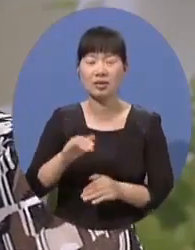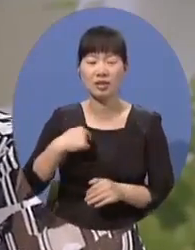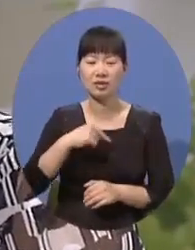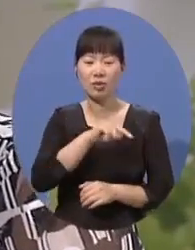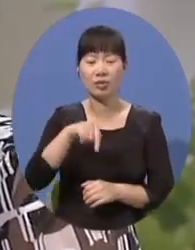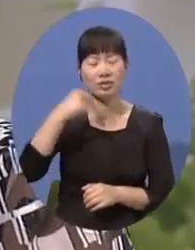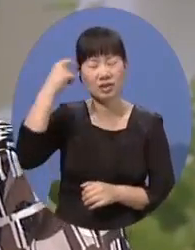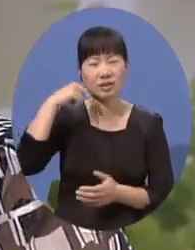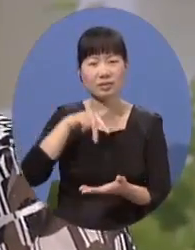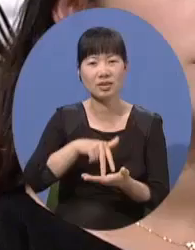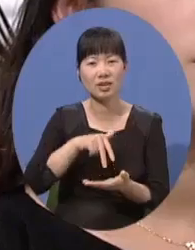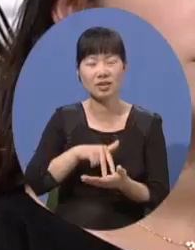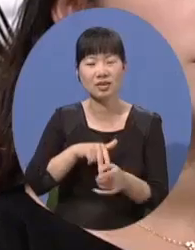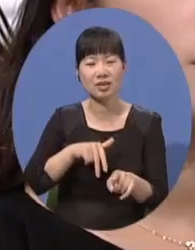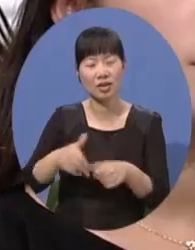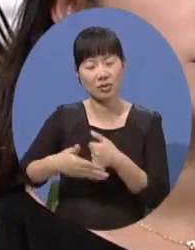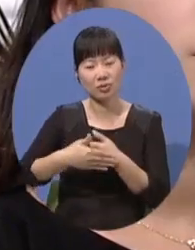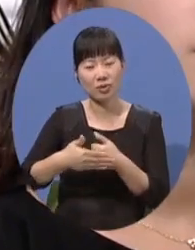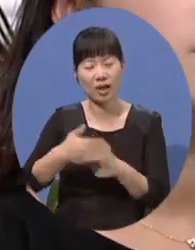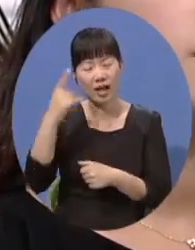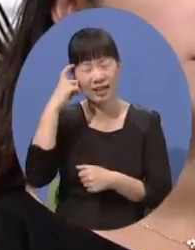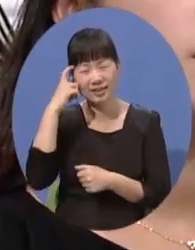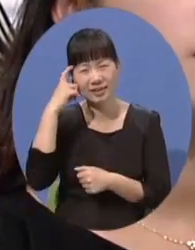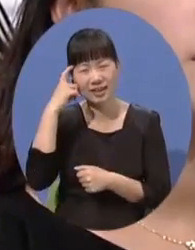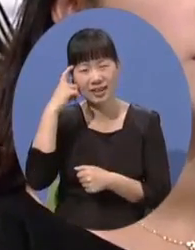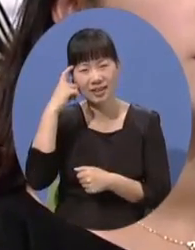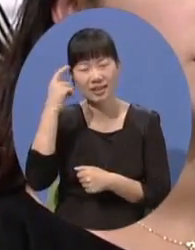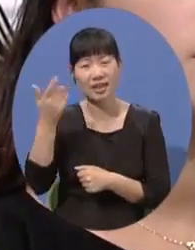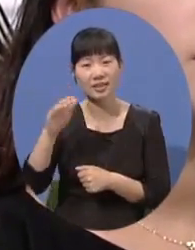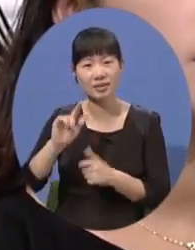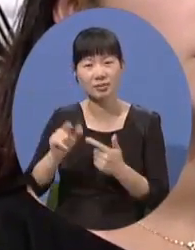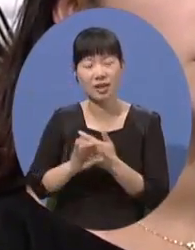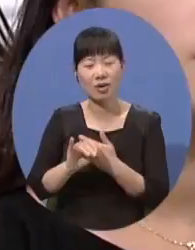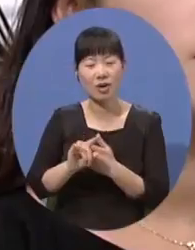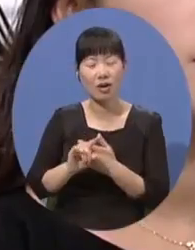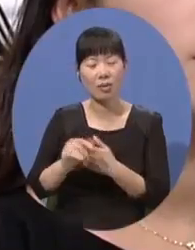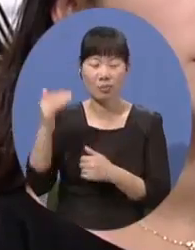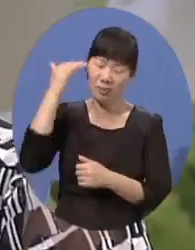저희가 느끼기에는 이게 도와주시는 건지 옆에서 뭘